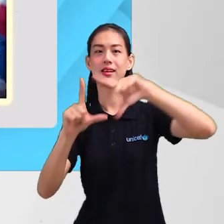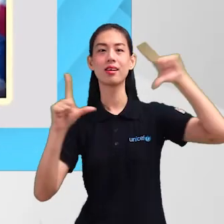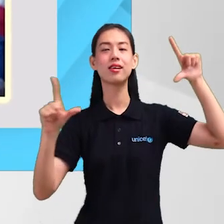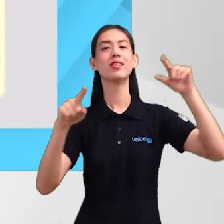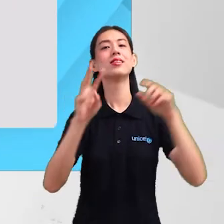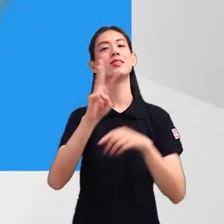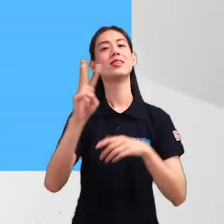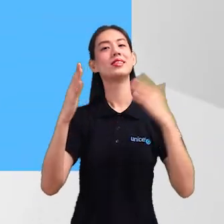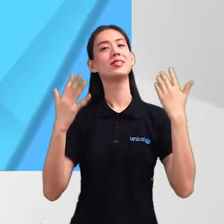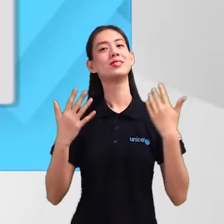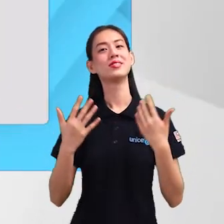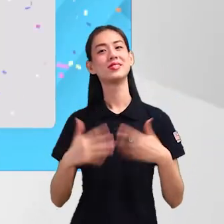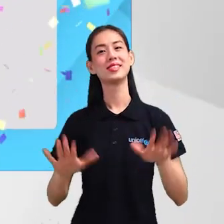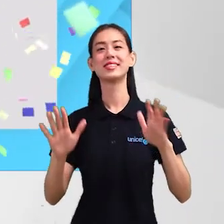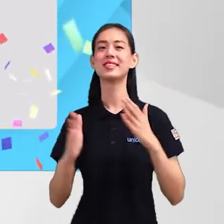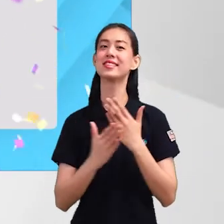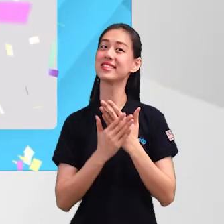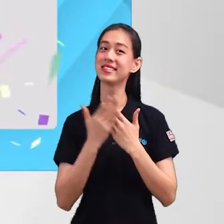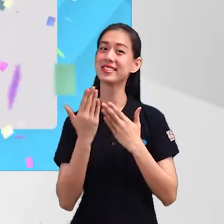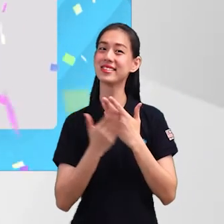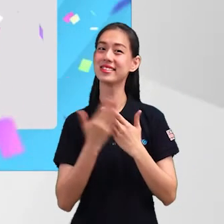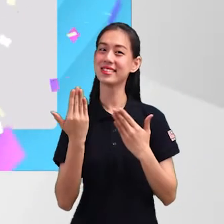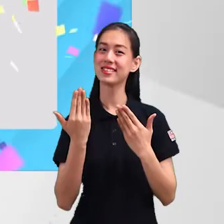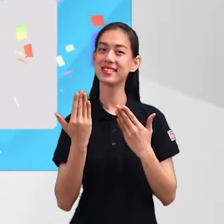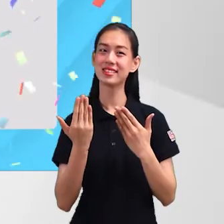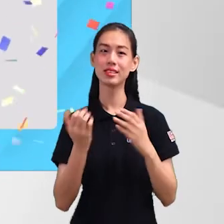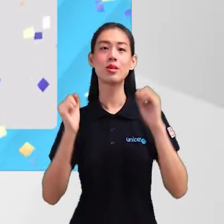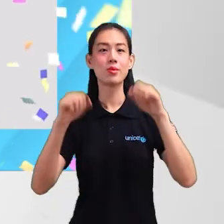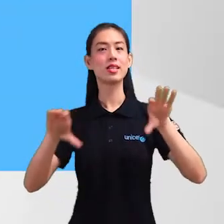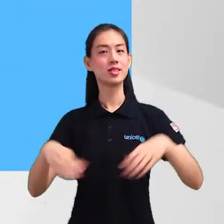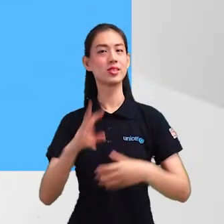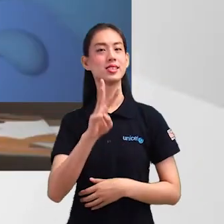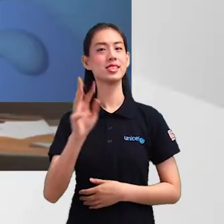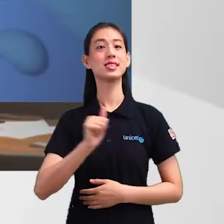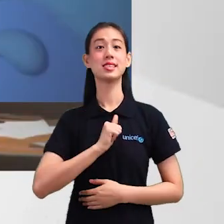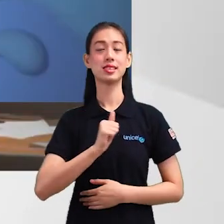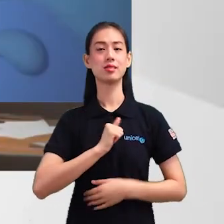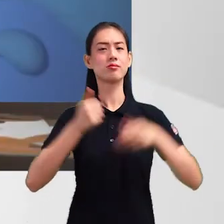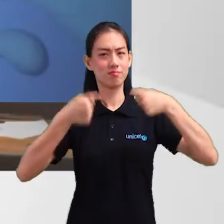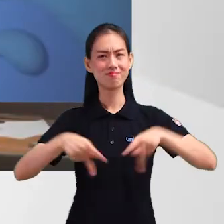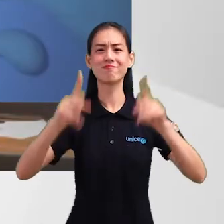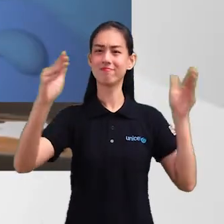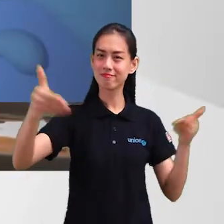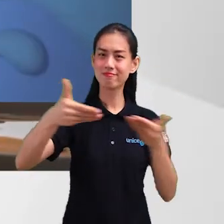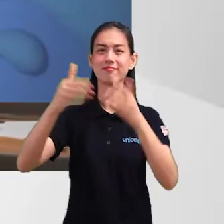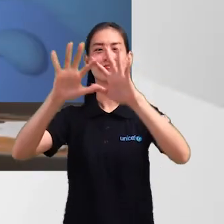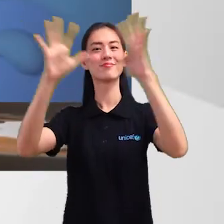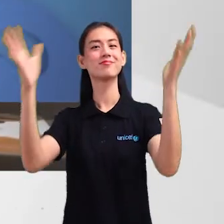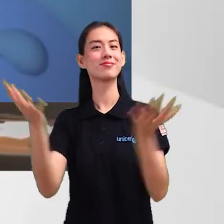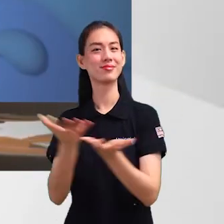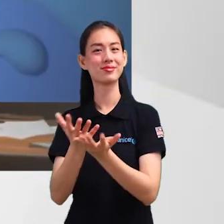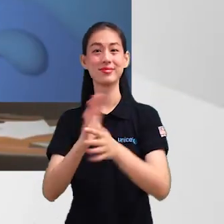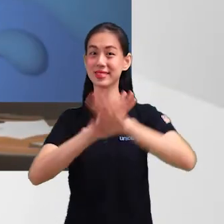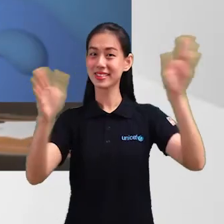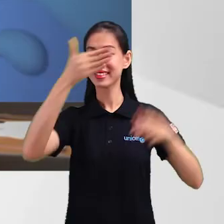diklik. Ha, dah siap sebuah laman web ringkas. Anda boleh cuba membina laman web versi sendiri. Inilah peluang anda untuk